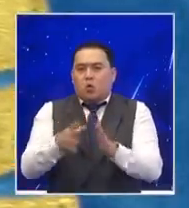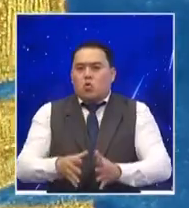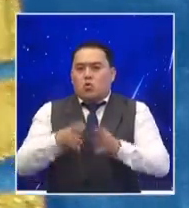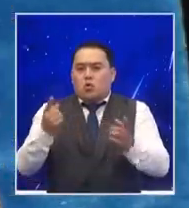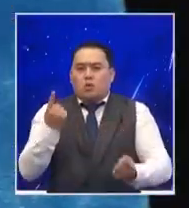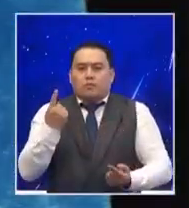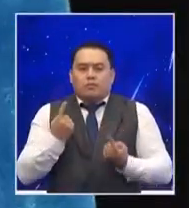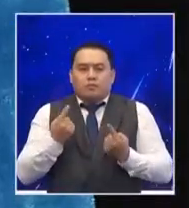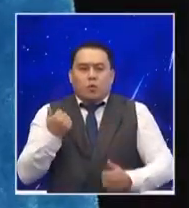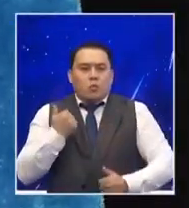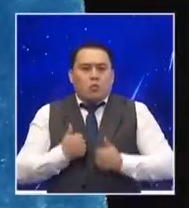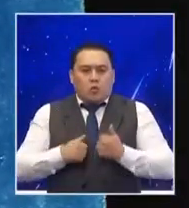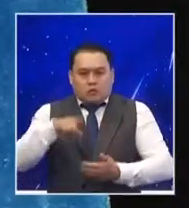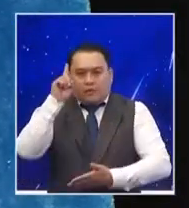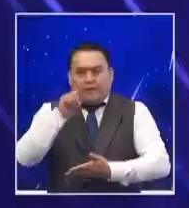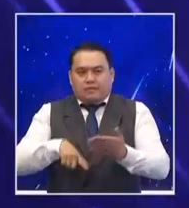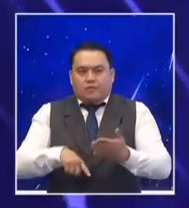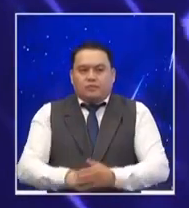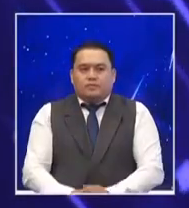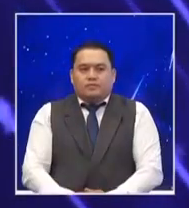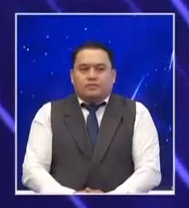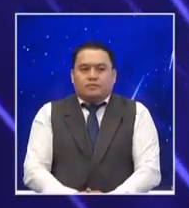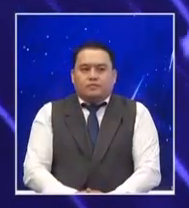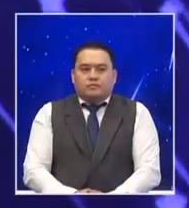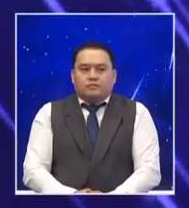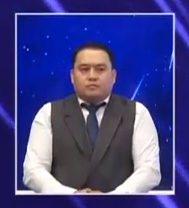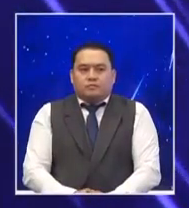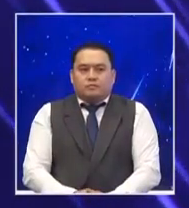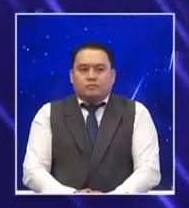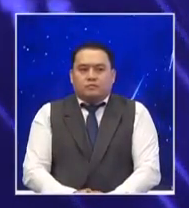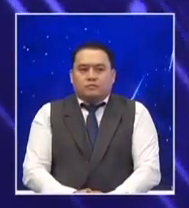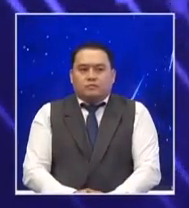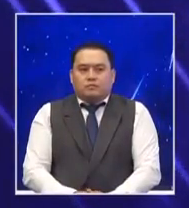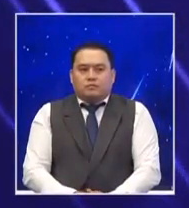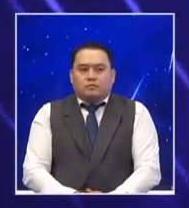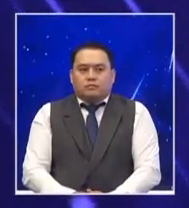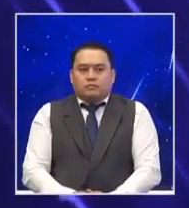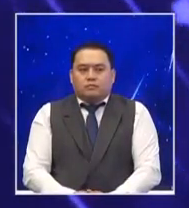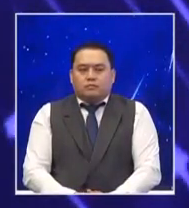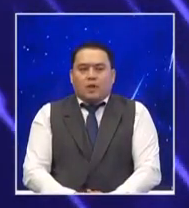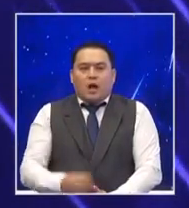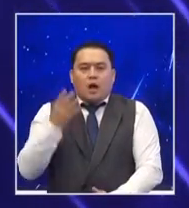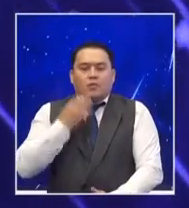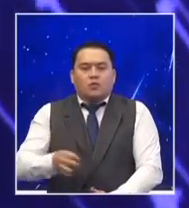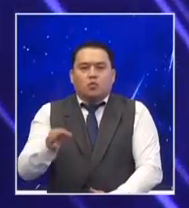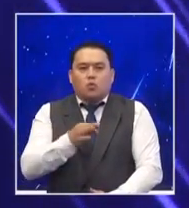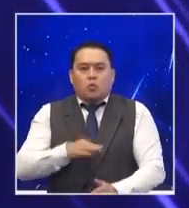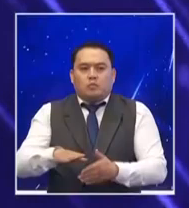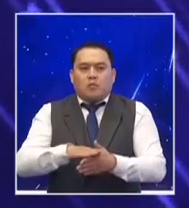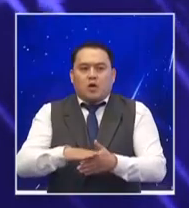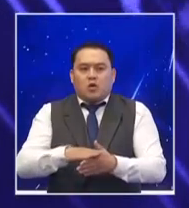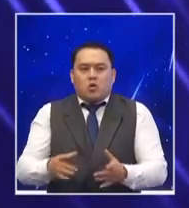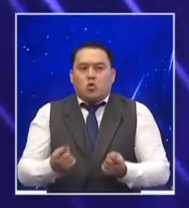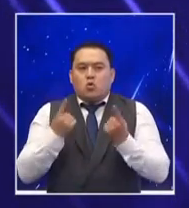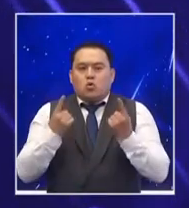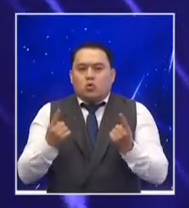мәртебе, жауапкершілік екенін айтып өтті. Алматы облысының құрметті азаматы болу атағы мен үшін